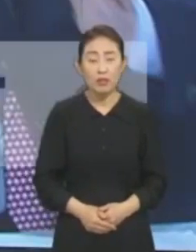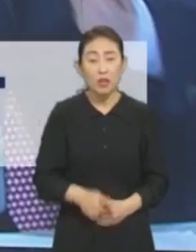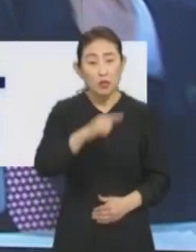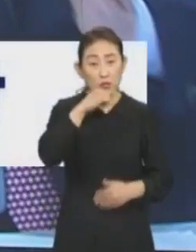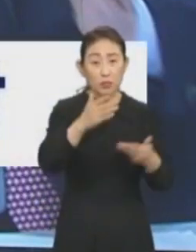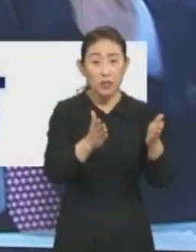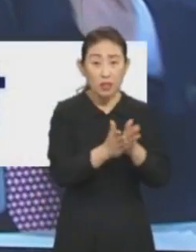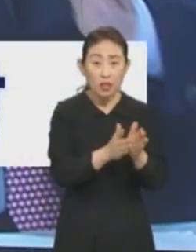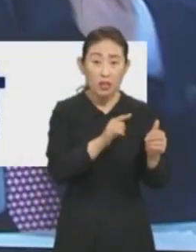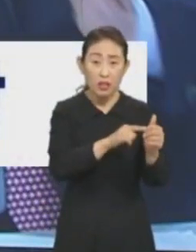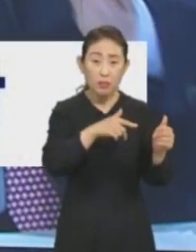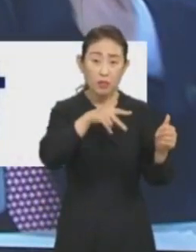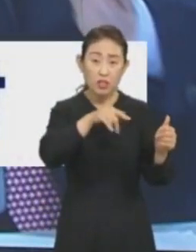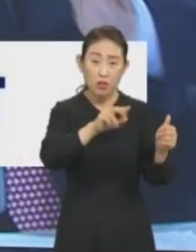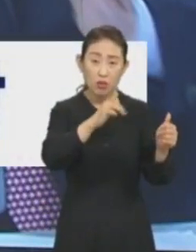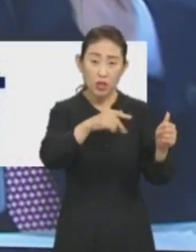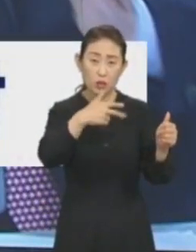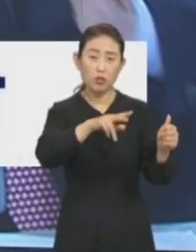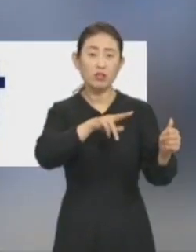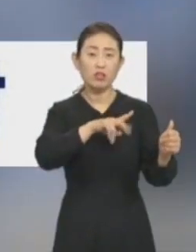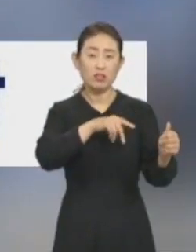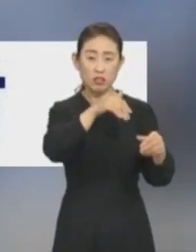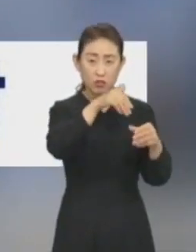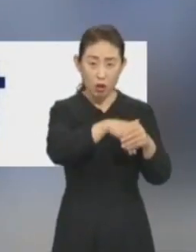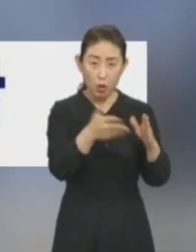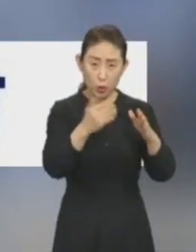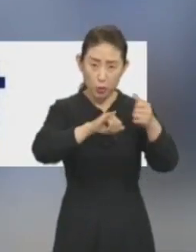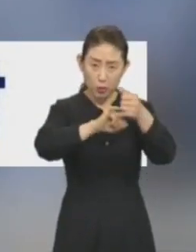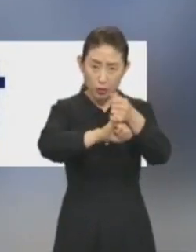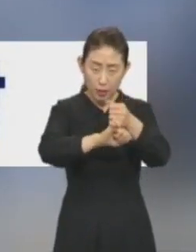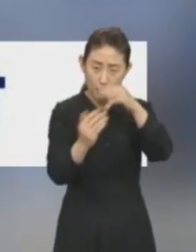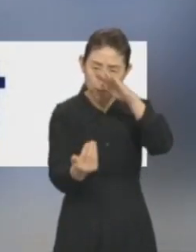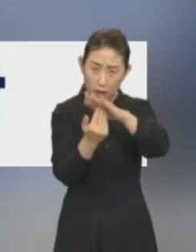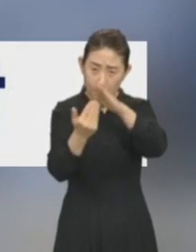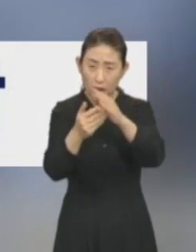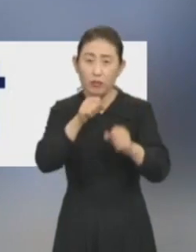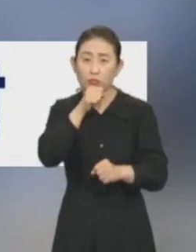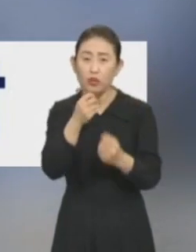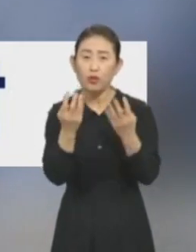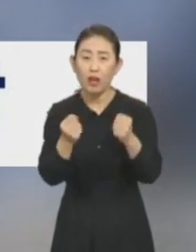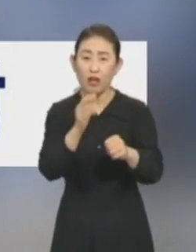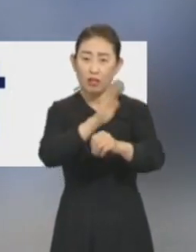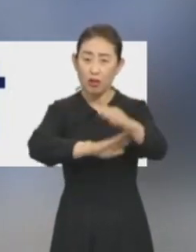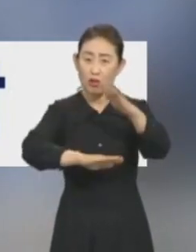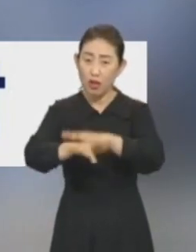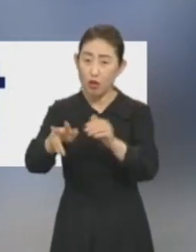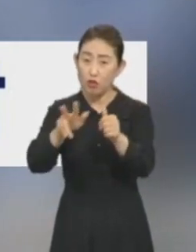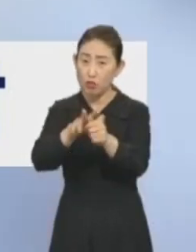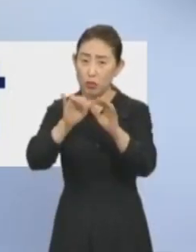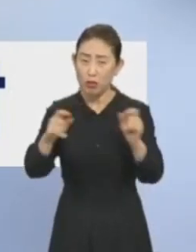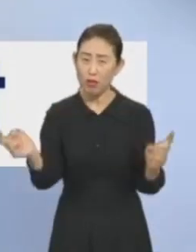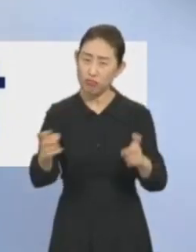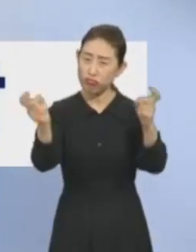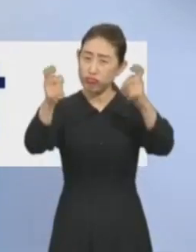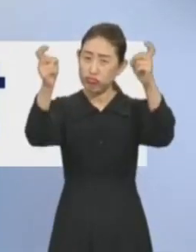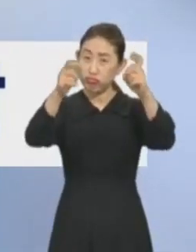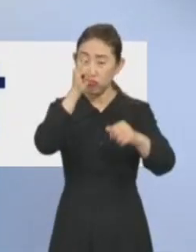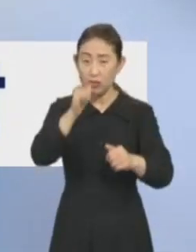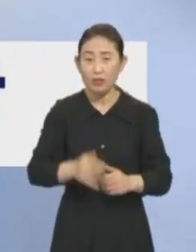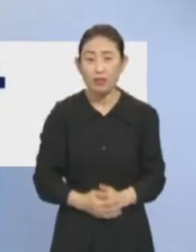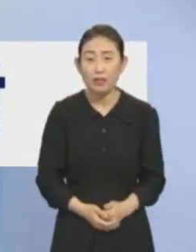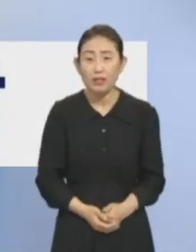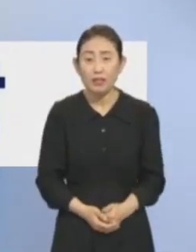서산 태안이 지역구인 국민의 임 성일종 의원의 공약 완료율을 놓고 총선 여야 후보들 간의 공방이 벌어지고